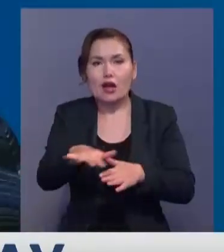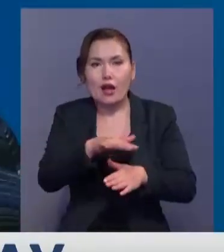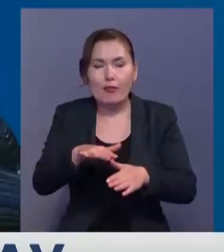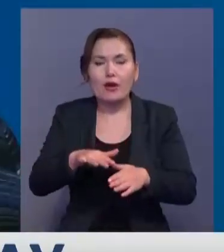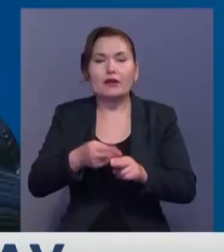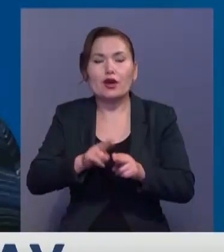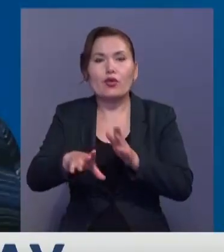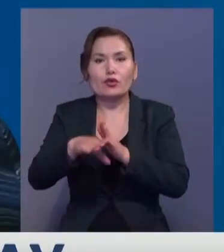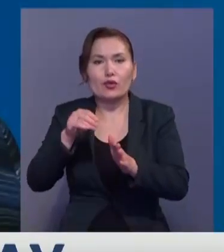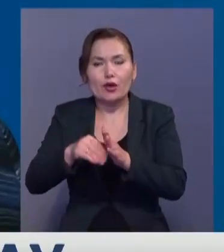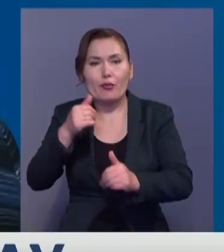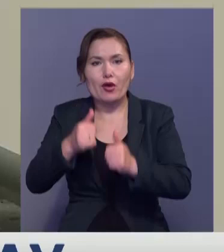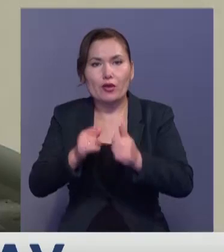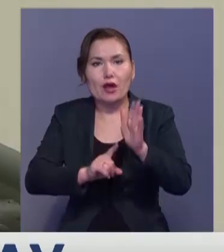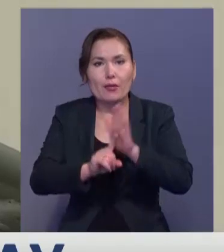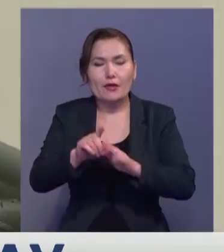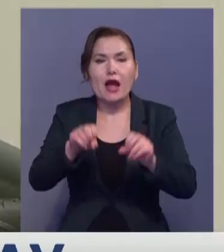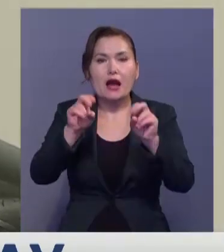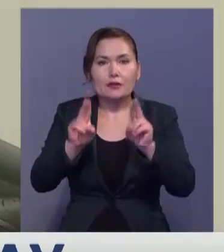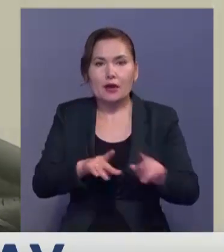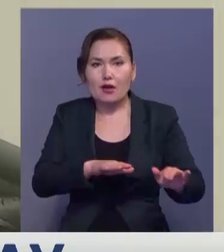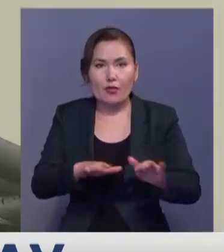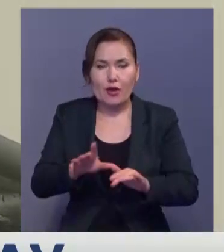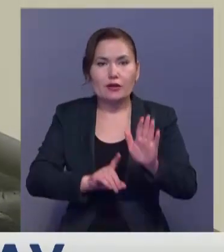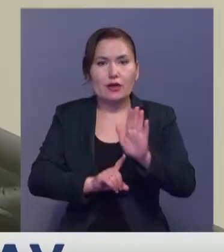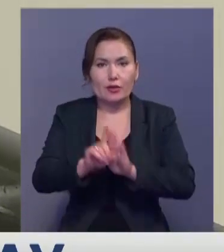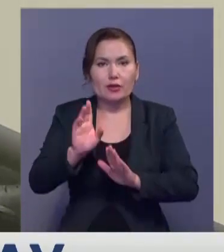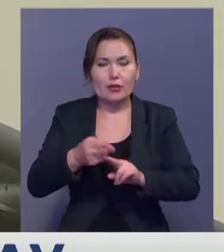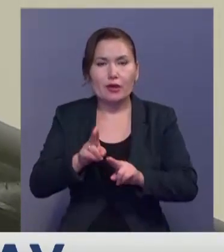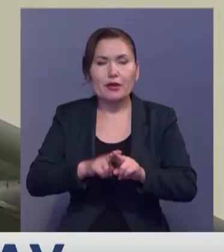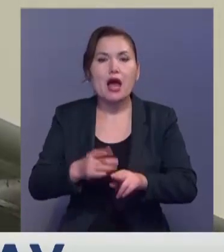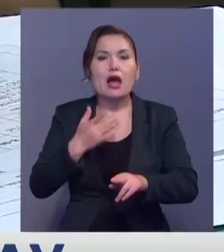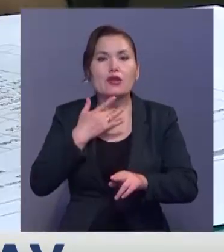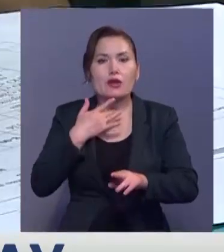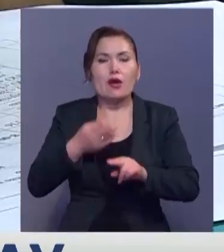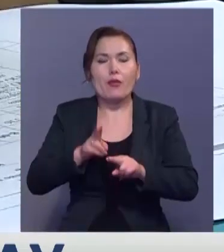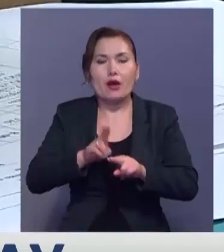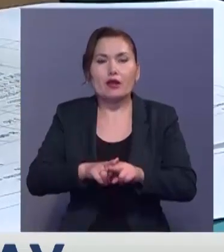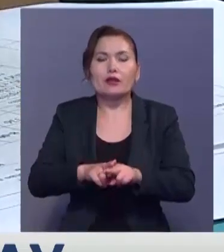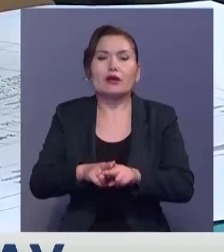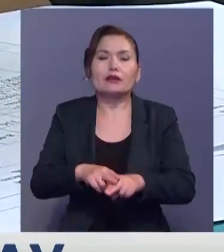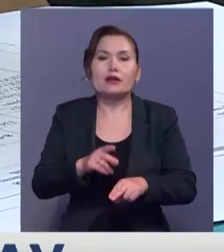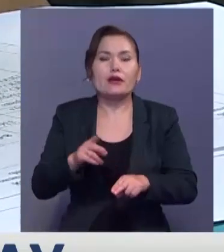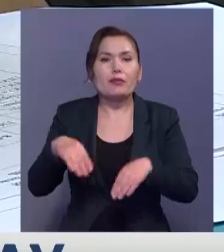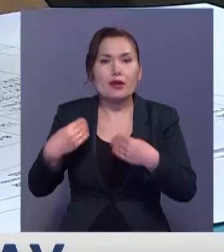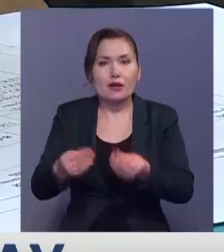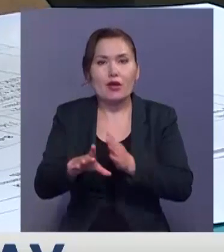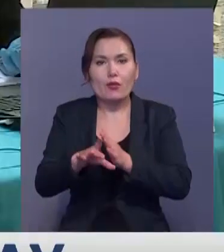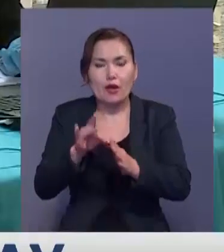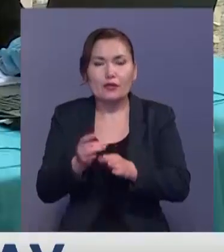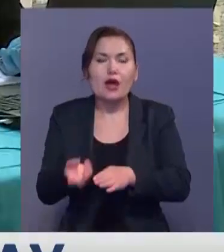Саяси науқан онлайн үлгіде, яғни арнайы платформада жүріп жатыр. Ал егер дауыс беруші техникалық кедергілерге тап